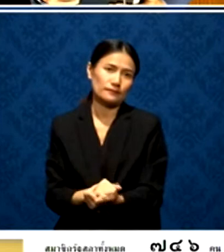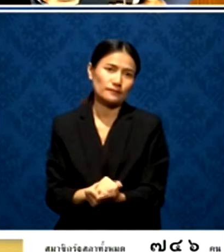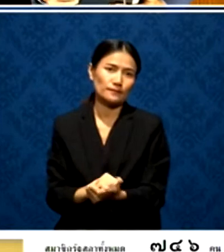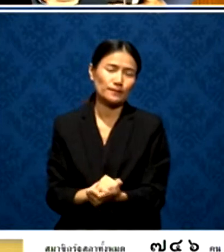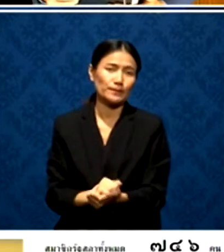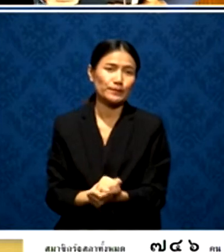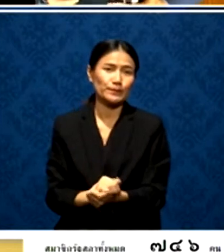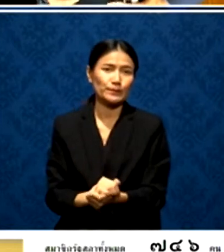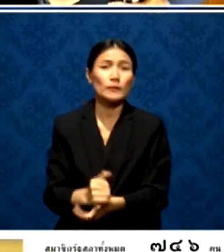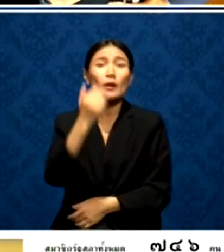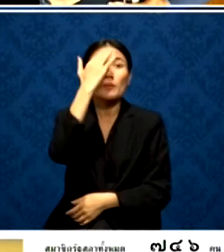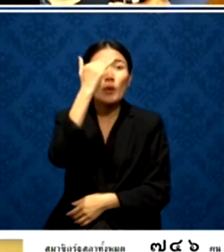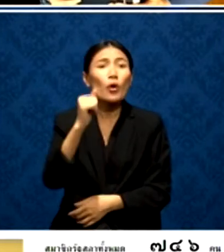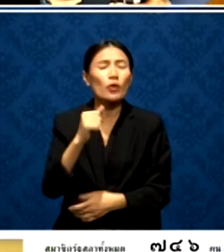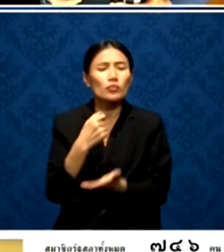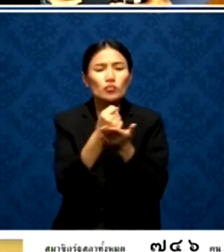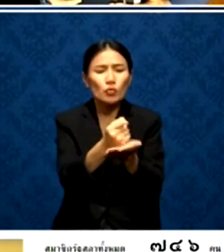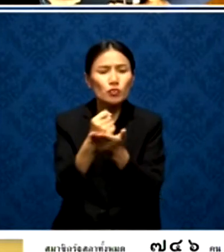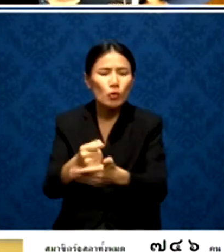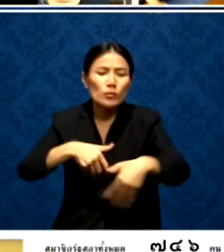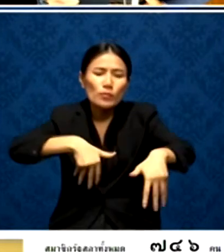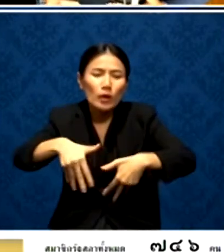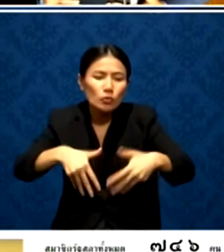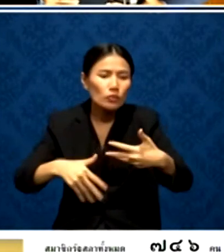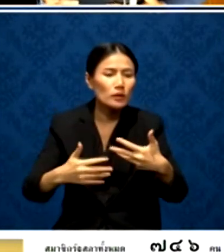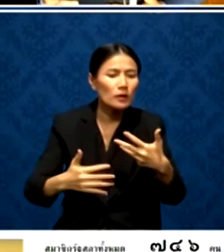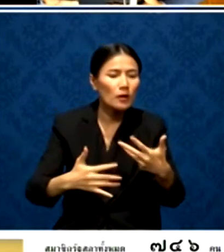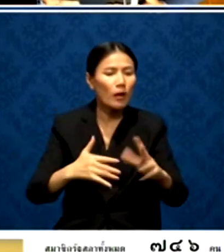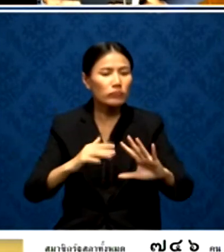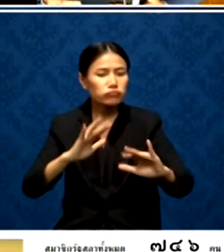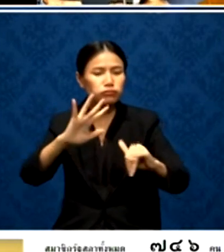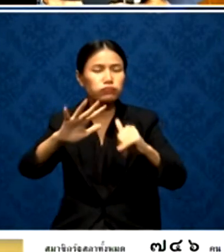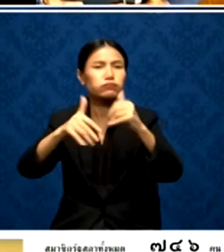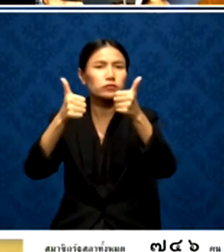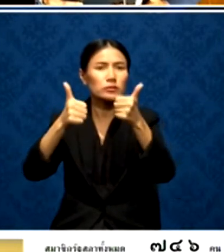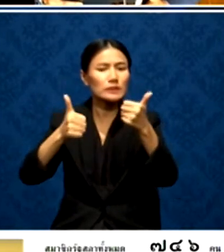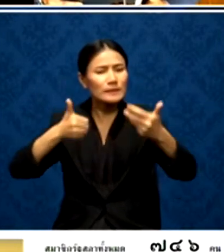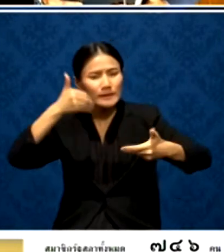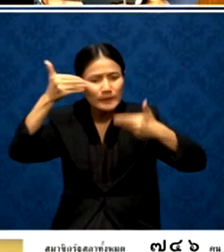ายความเจริญและกิจกรรมทางเศรษฐกิจไปสู่ภูมิภาค